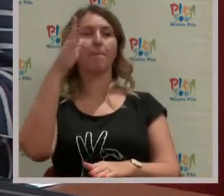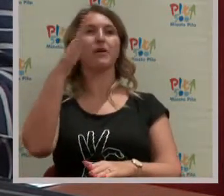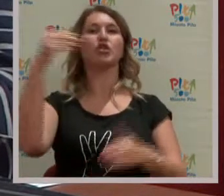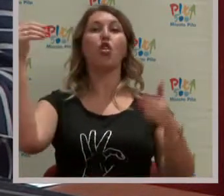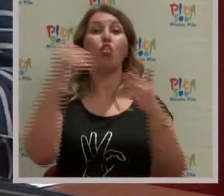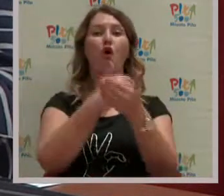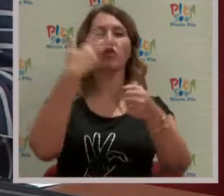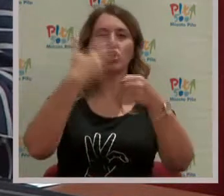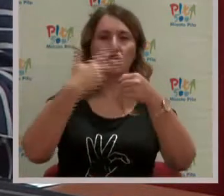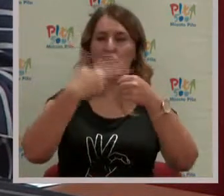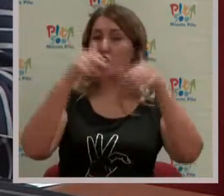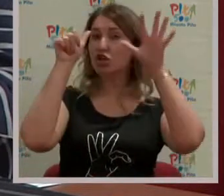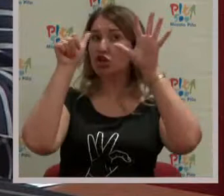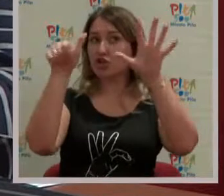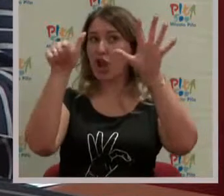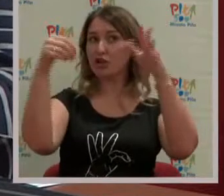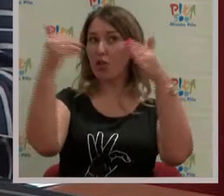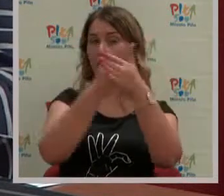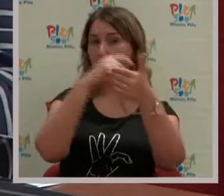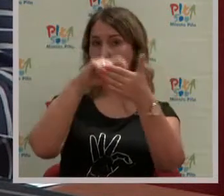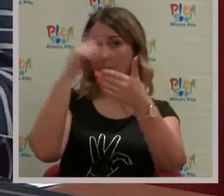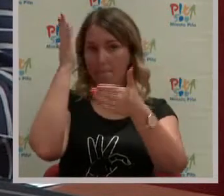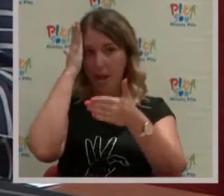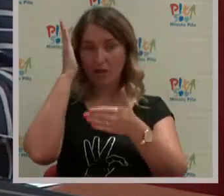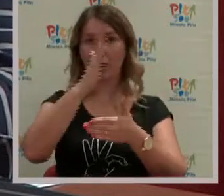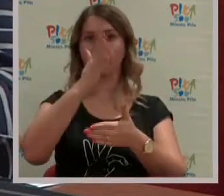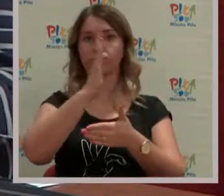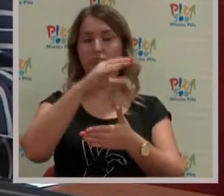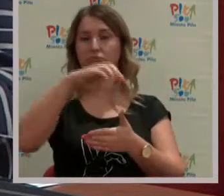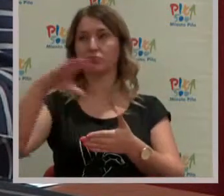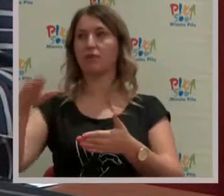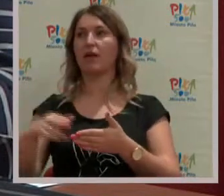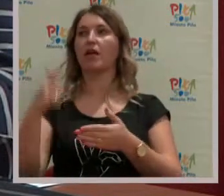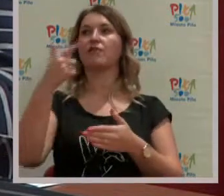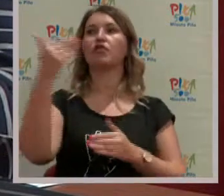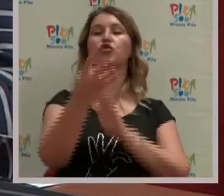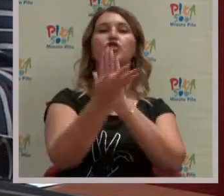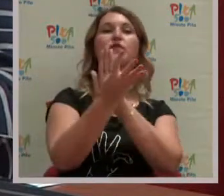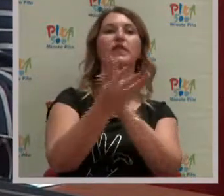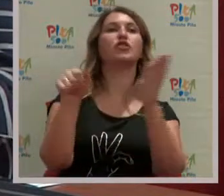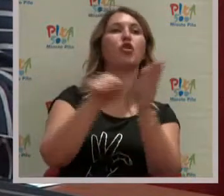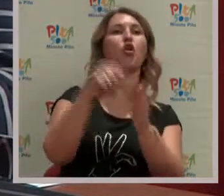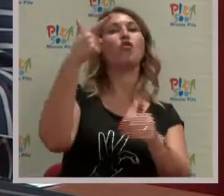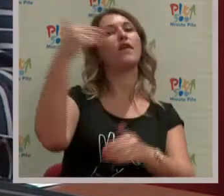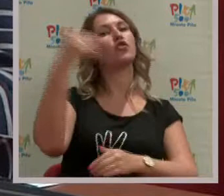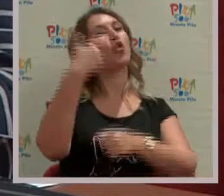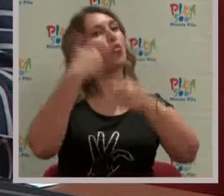lokali mieszkalnych w okresie realizacji od roku 2019 do roku 2020